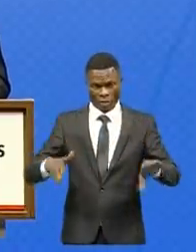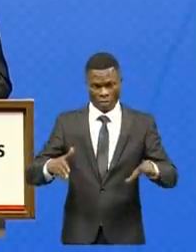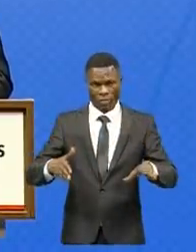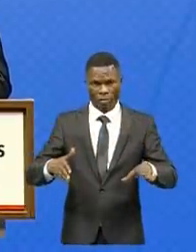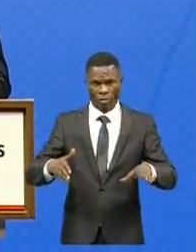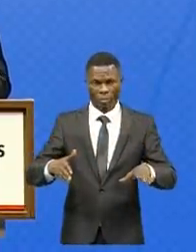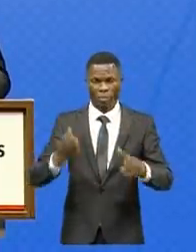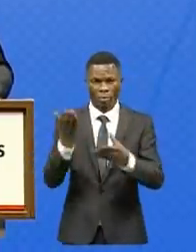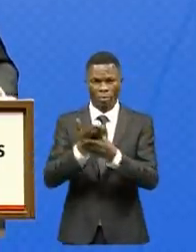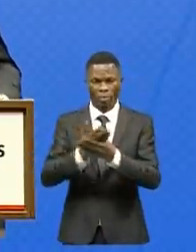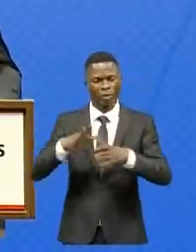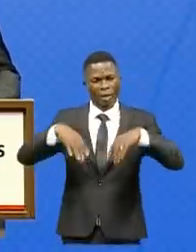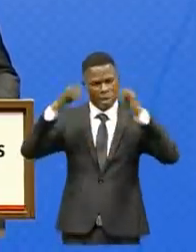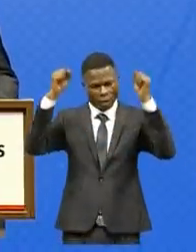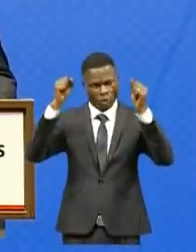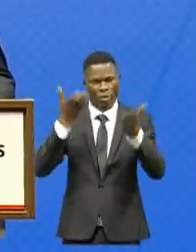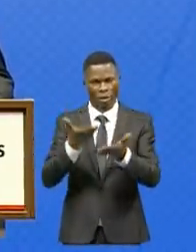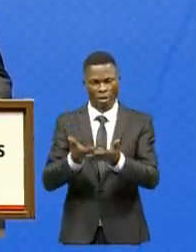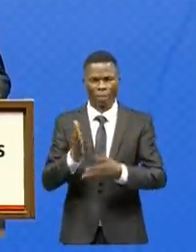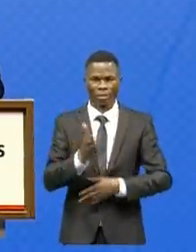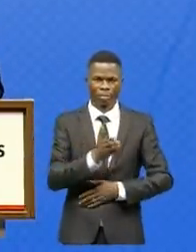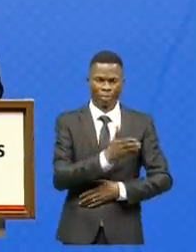délibération, ce dossier a été adopté.